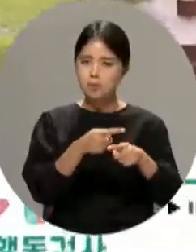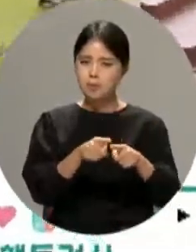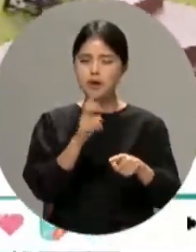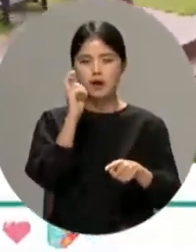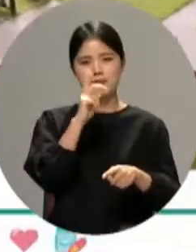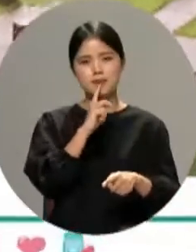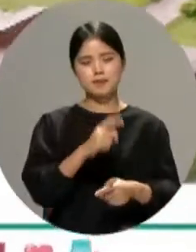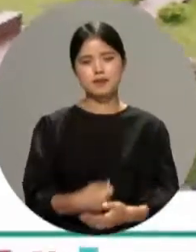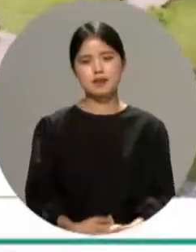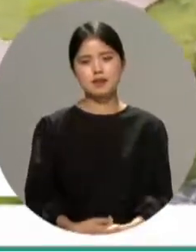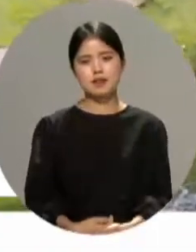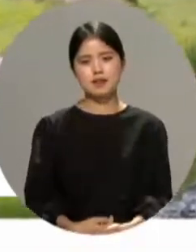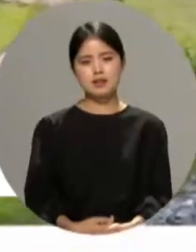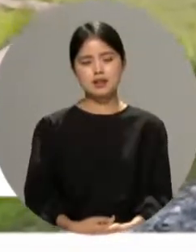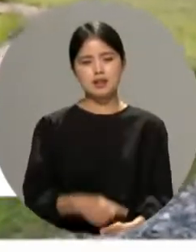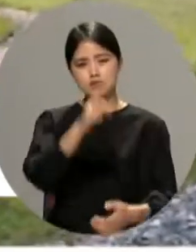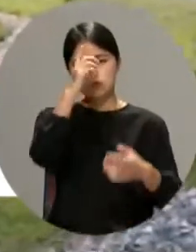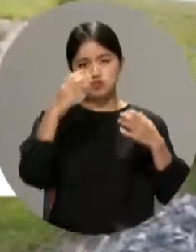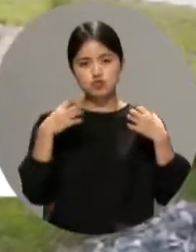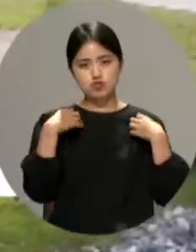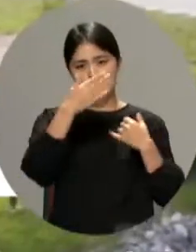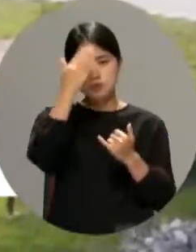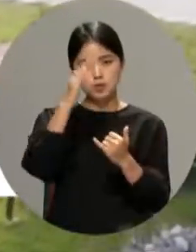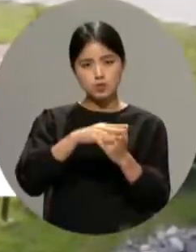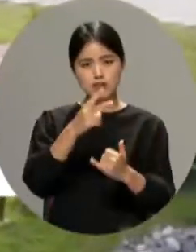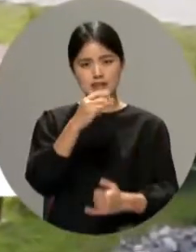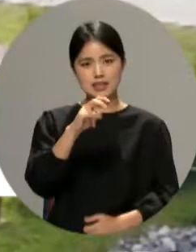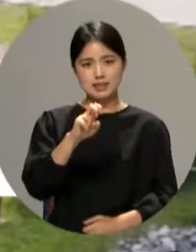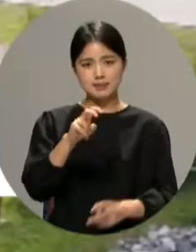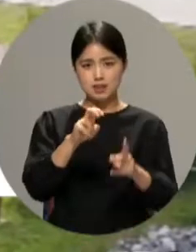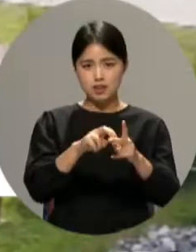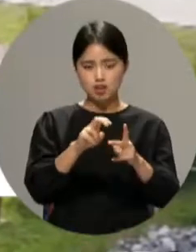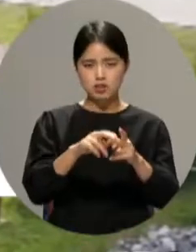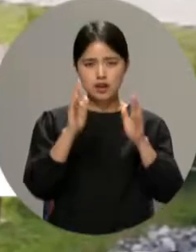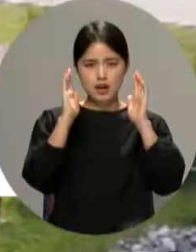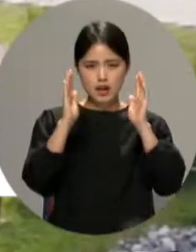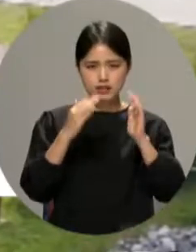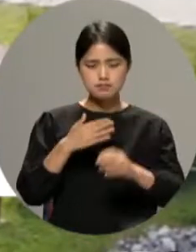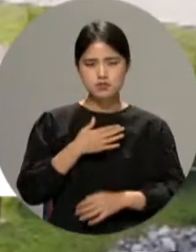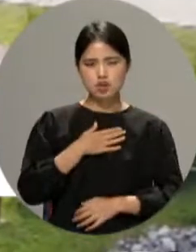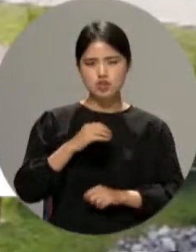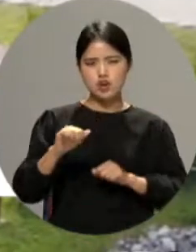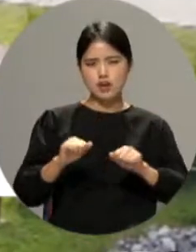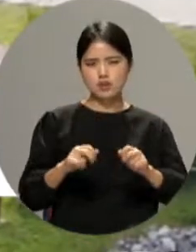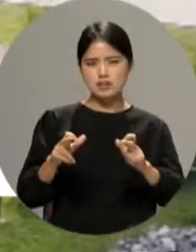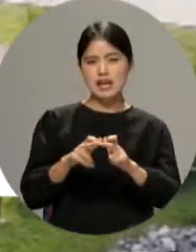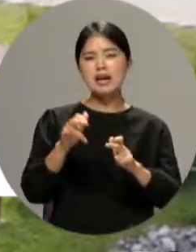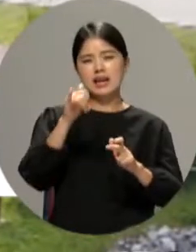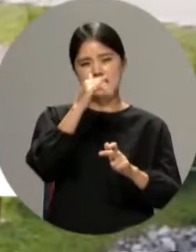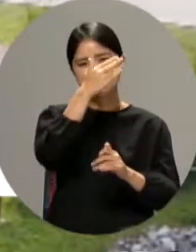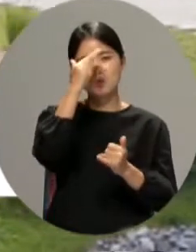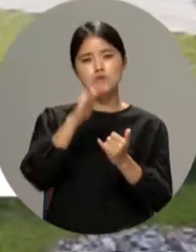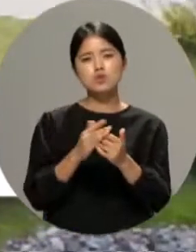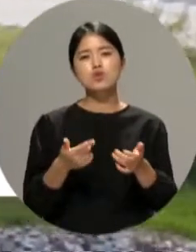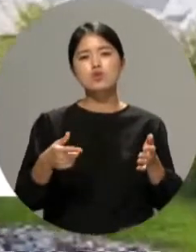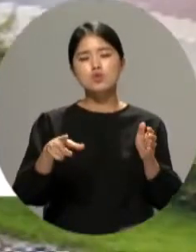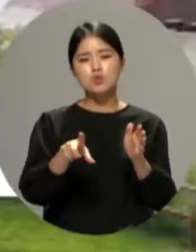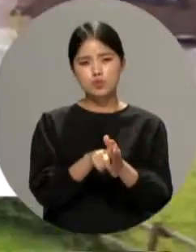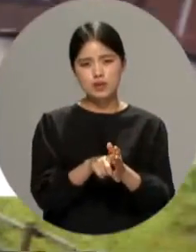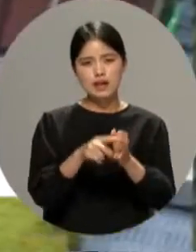예정입니다 국립청소년 디딤센터는 학습이나 정서 행동상 장애를 가진 청소년들을 위한